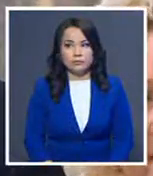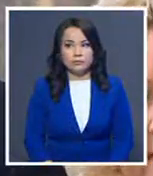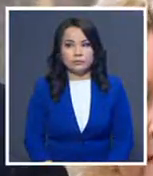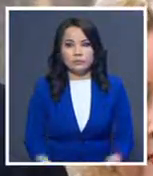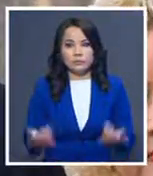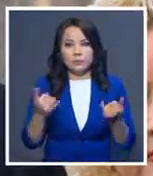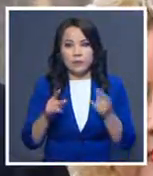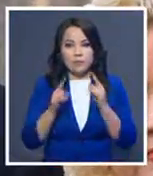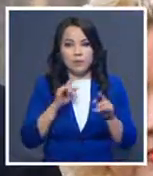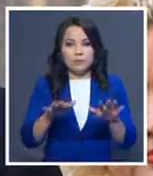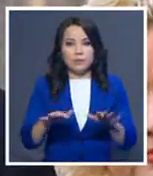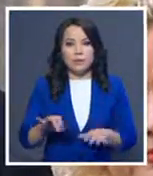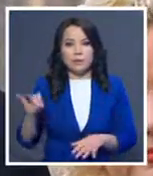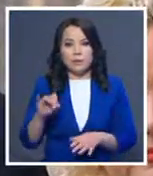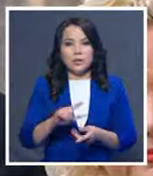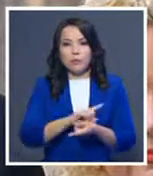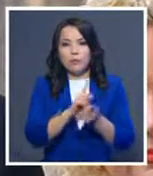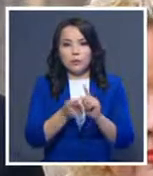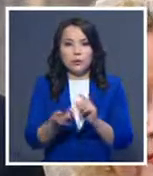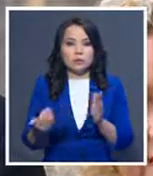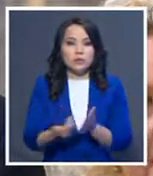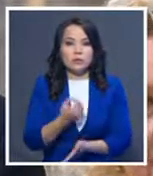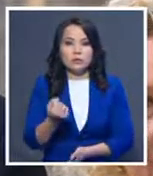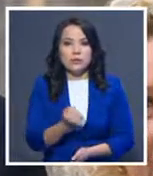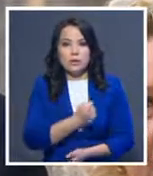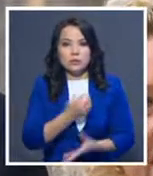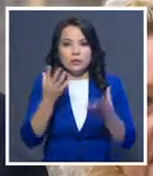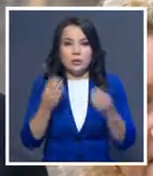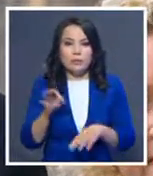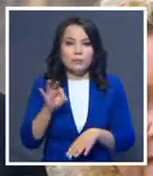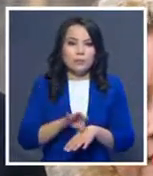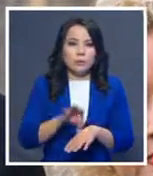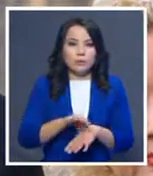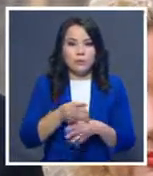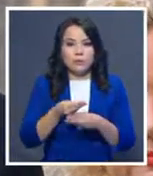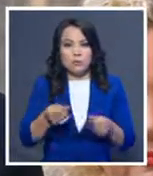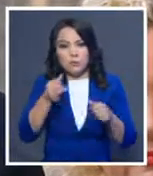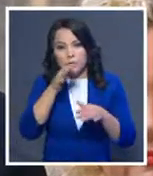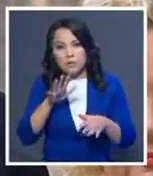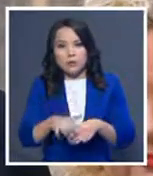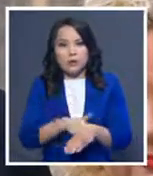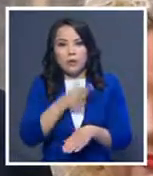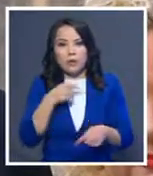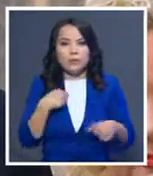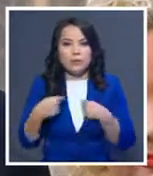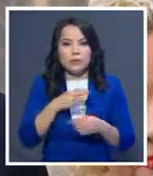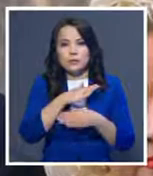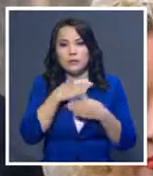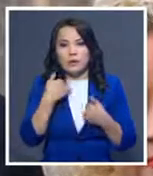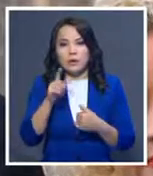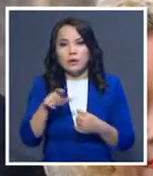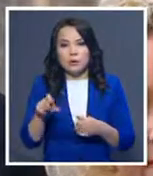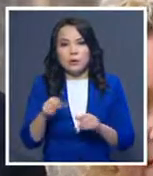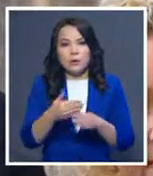Бүгін парламентте тарихи күн, реформа күні, жанашырлық күні. Енді жазылмас дертке шалдығып, өмірінің ақырғы күндерінде бейнеттен арылуды қалаған